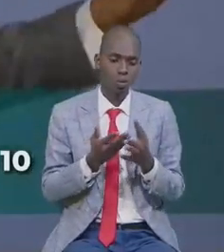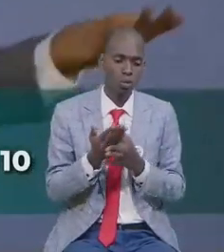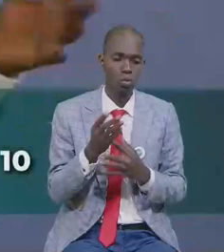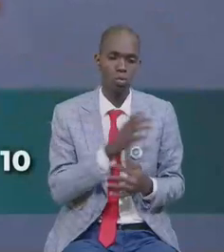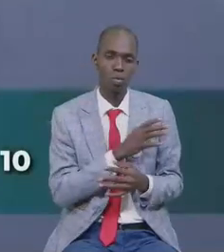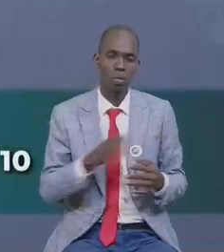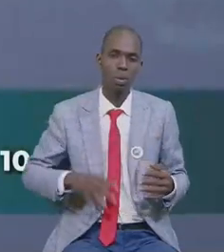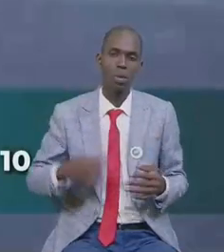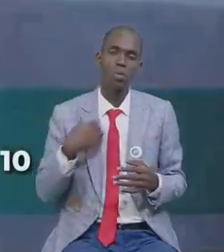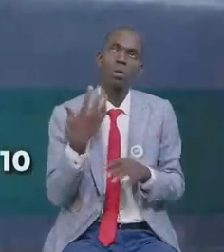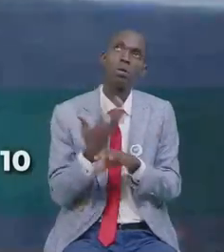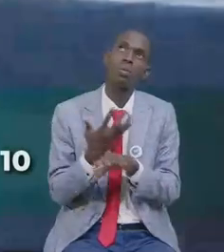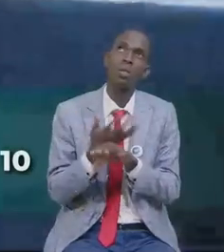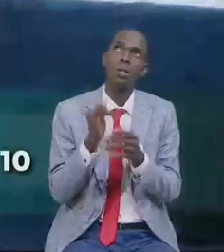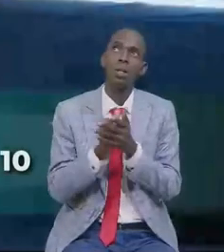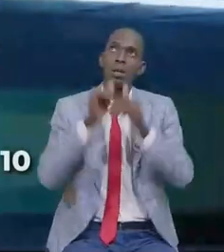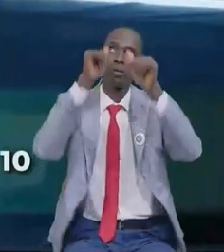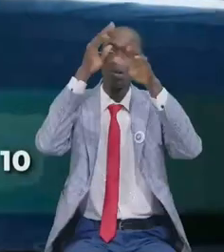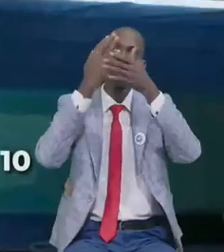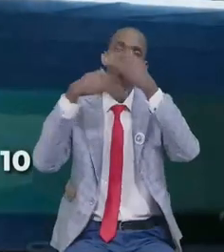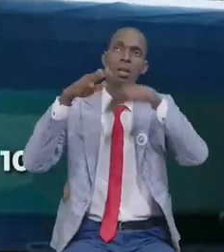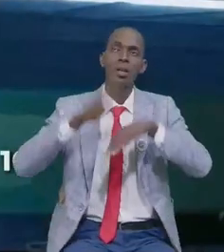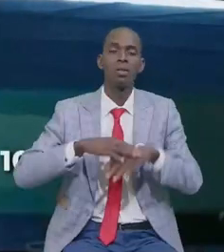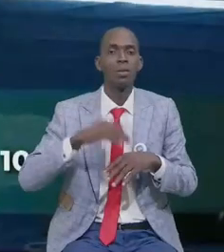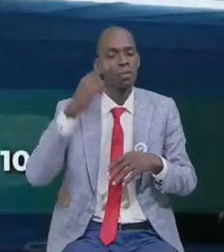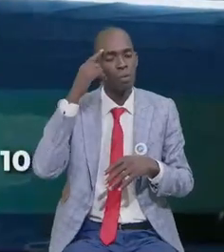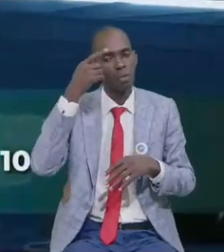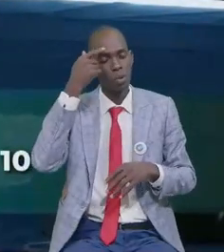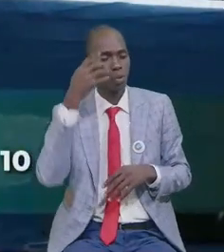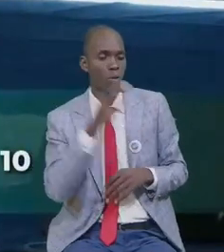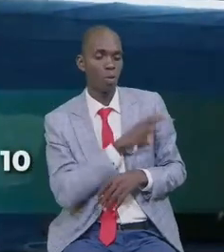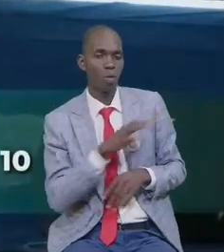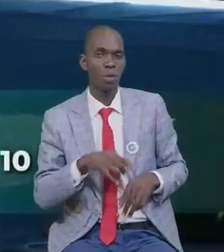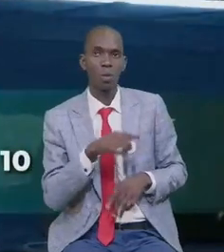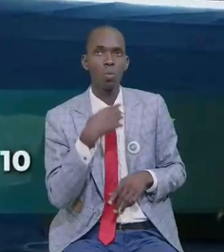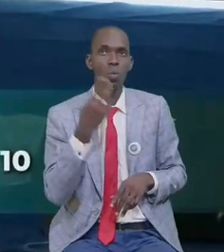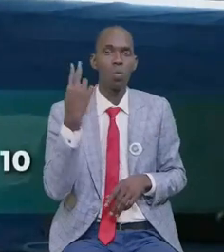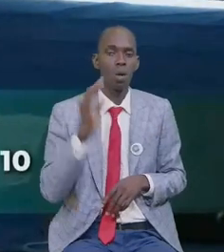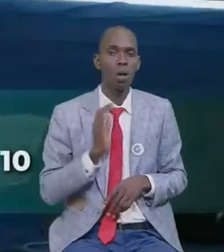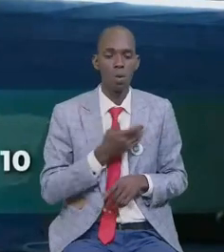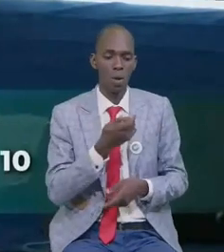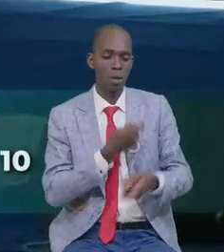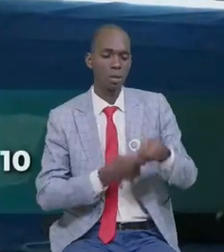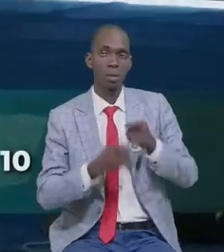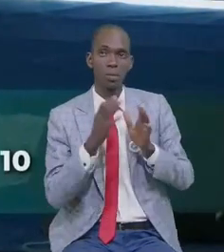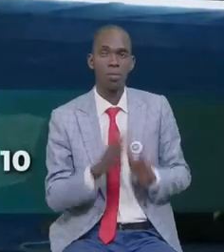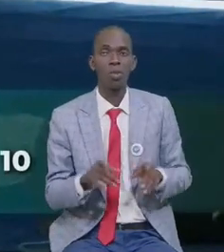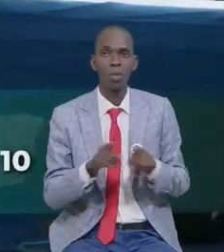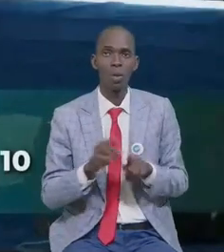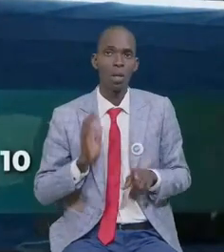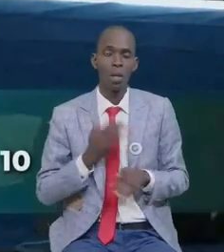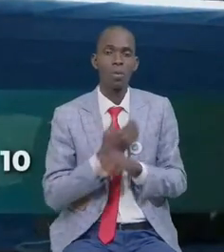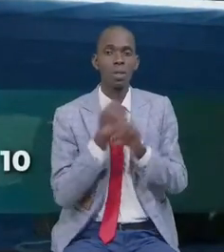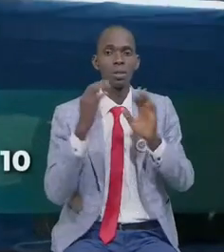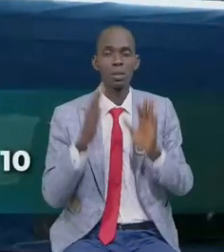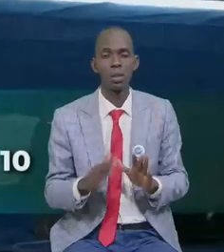pour que le Père qui est au ciel, à cause de Christ, qui est notre substitut, aussi bien que notre sauveur,